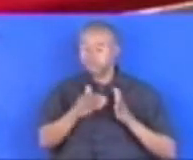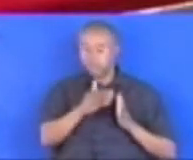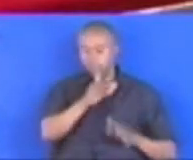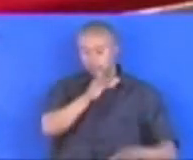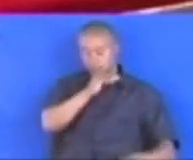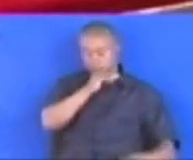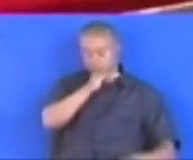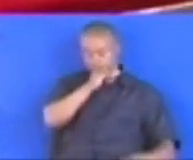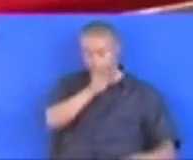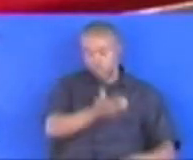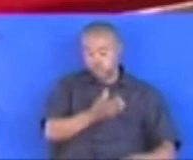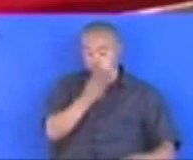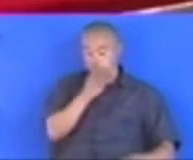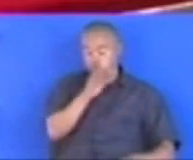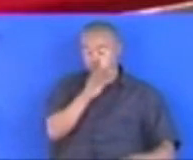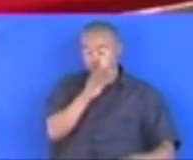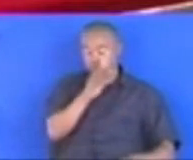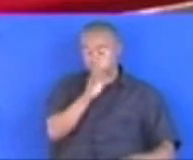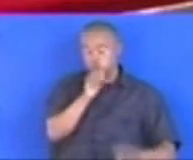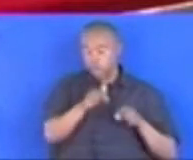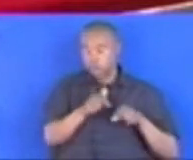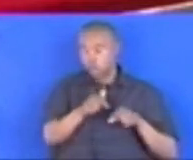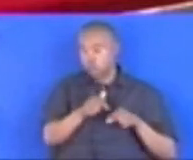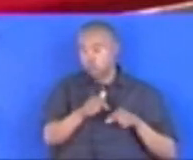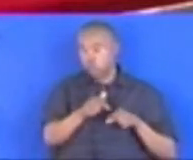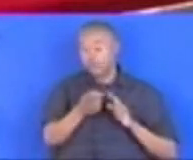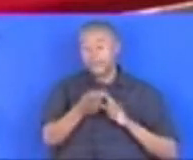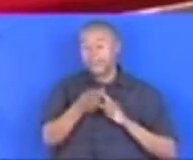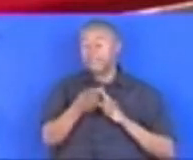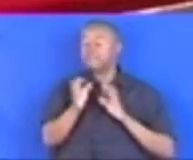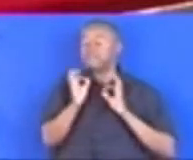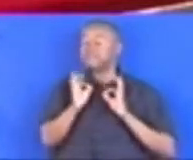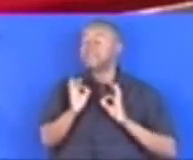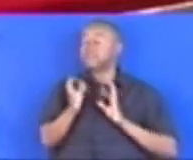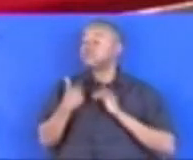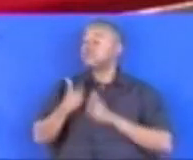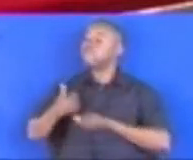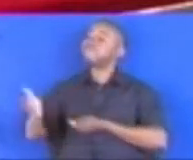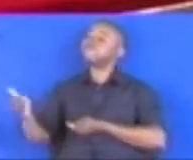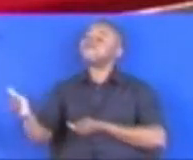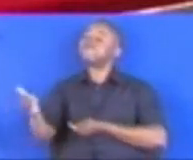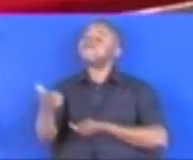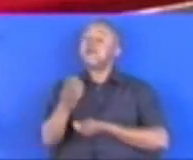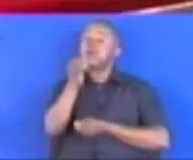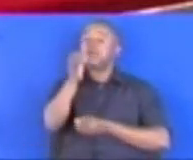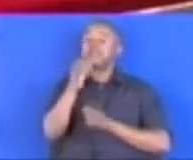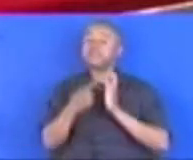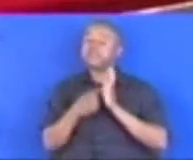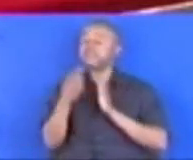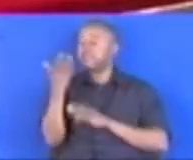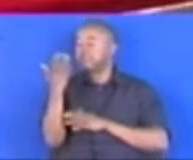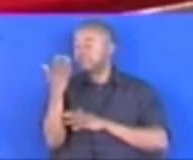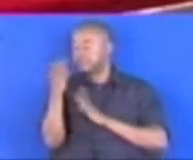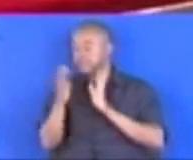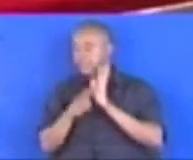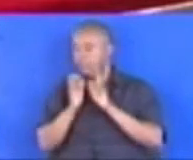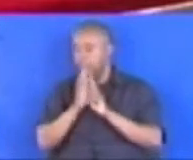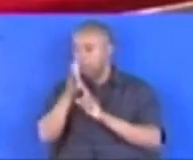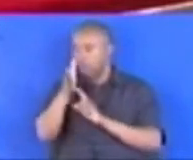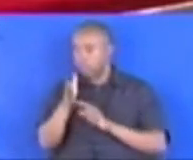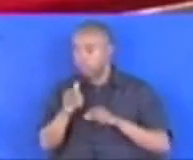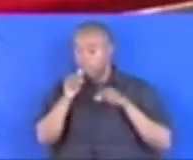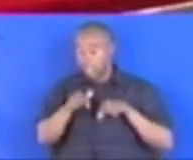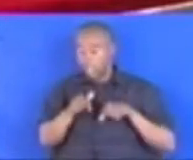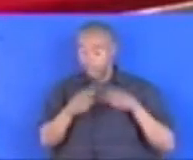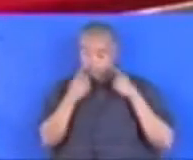chupa 225.9 za damu salama na bora zilikusanywa sawa na 67% ya lengo. Lakini hapa